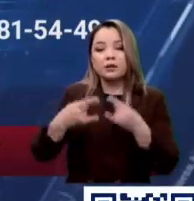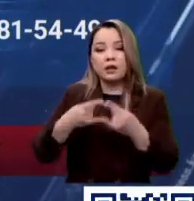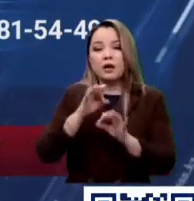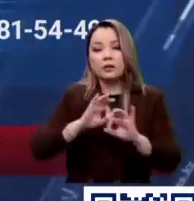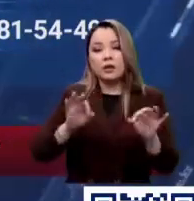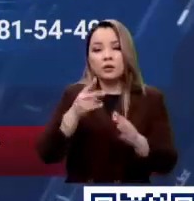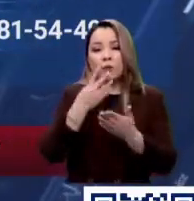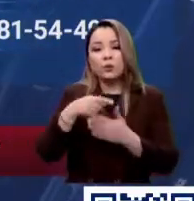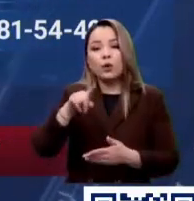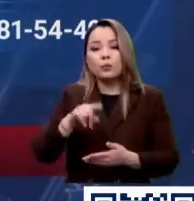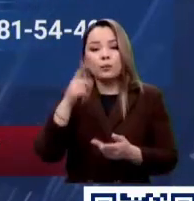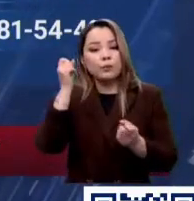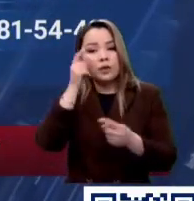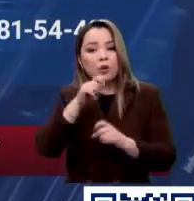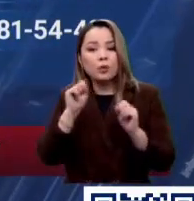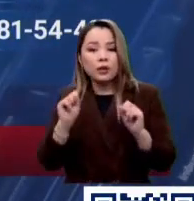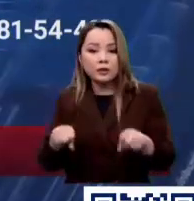көрсетілген нөмірлерден біле аласыздар.